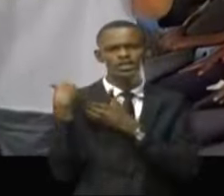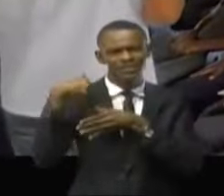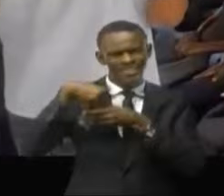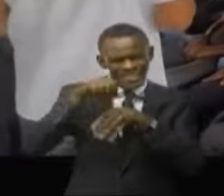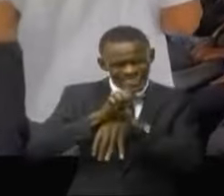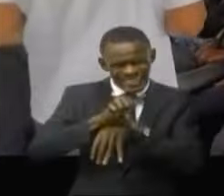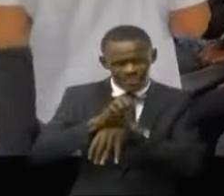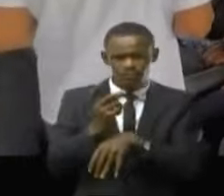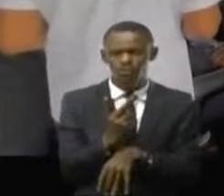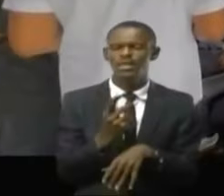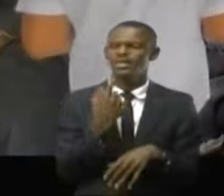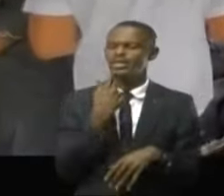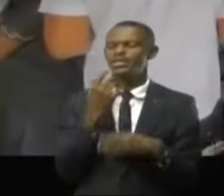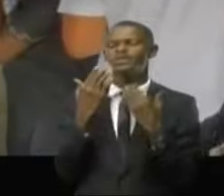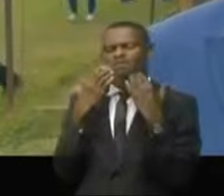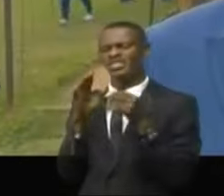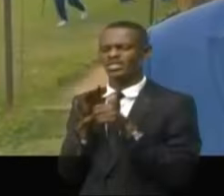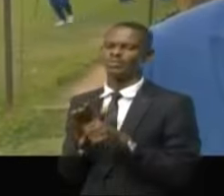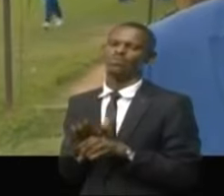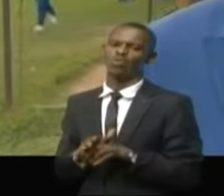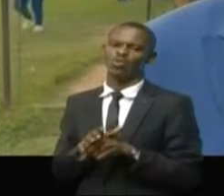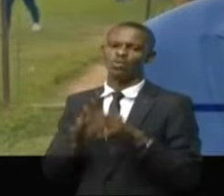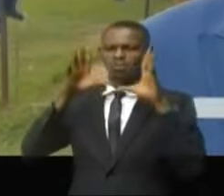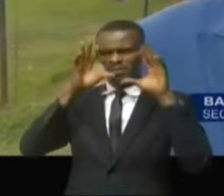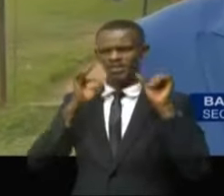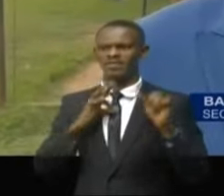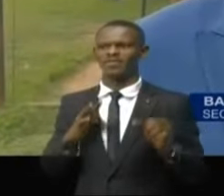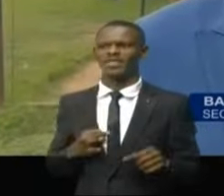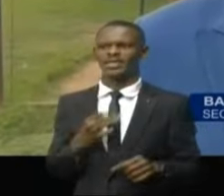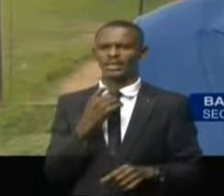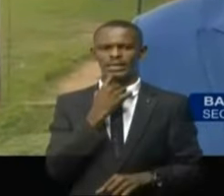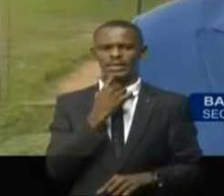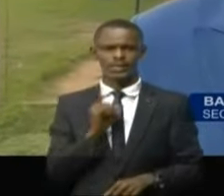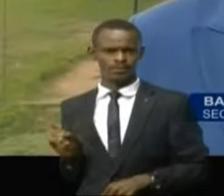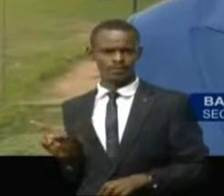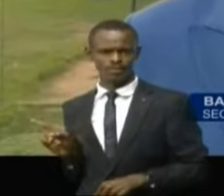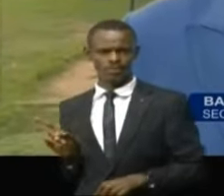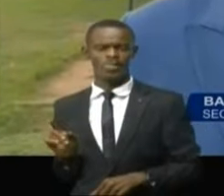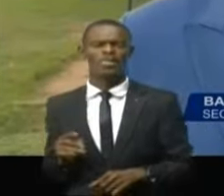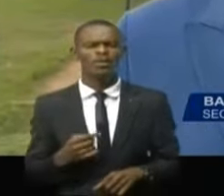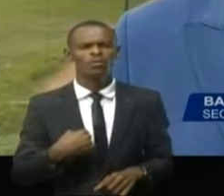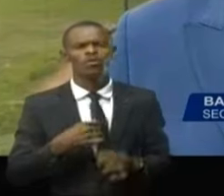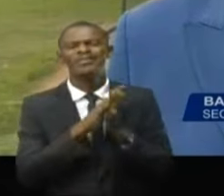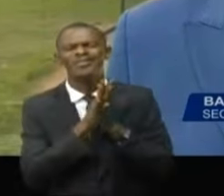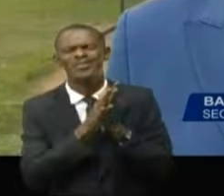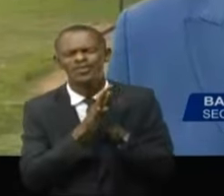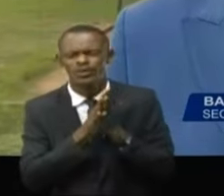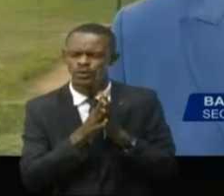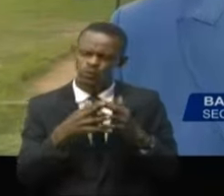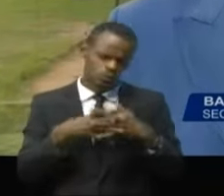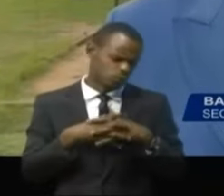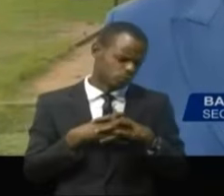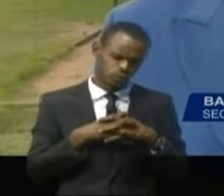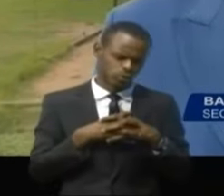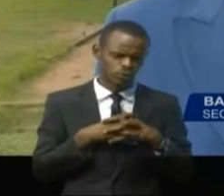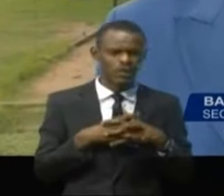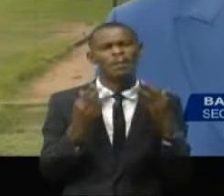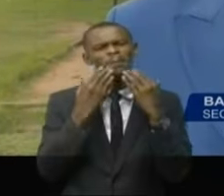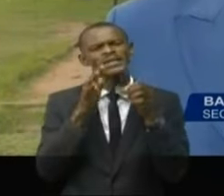Tshisekedi et le ministre des Droits humains. Je tiens à remercier le chef de l'État, son Excellence M. Félix Antoine Tshisekedi